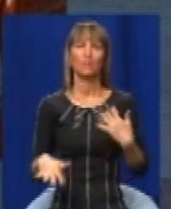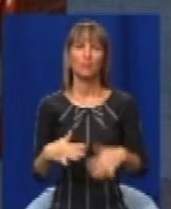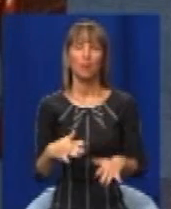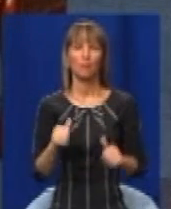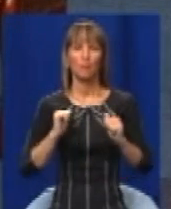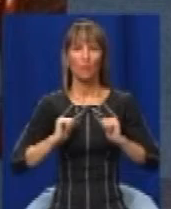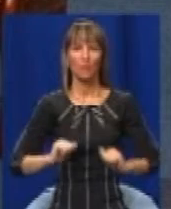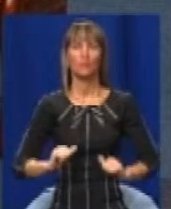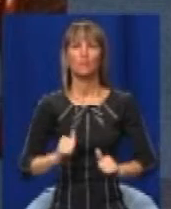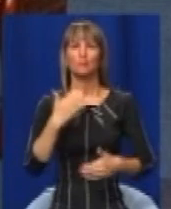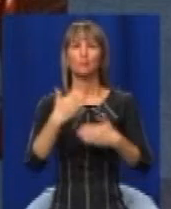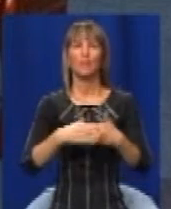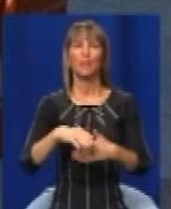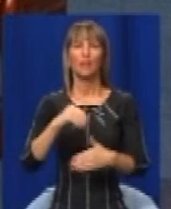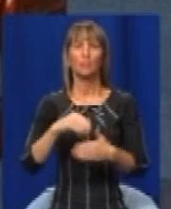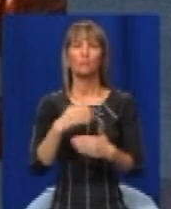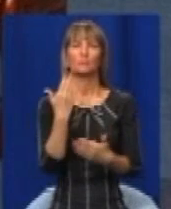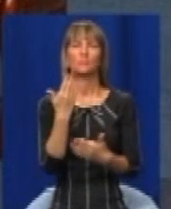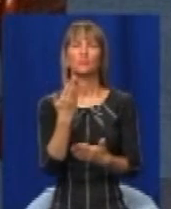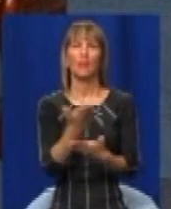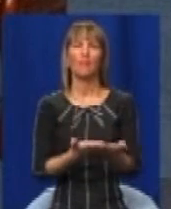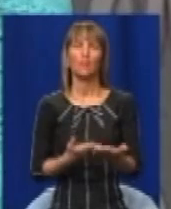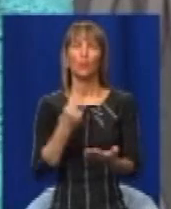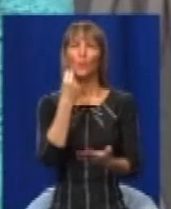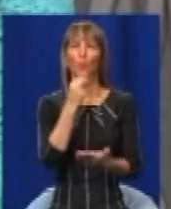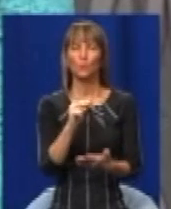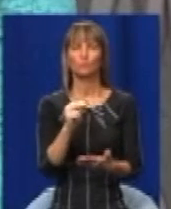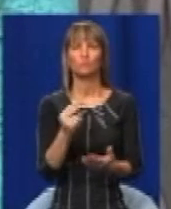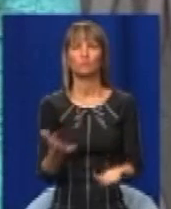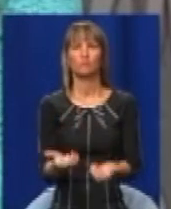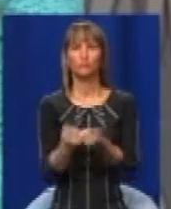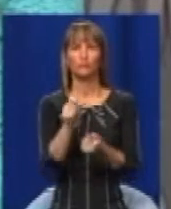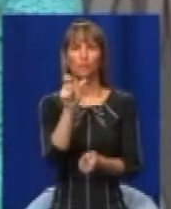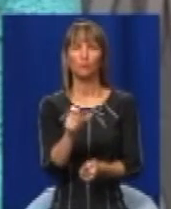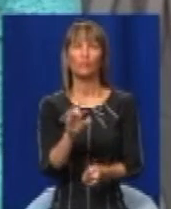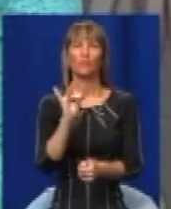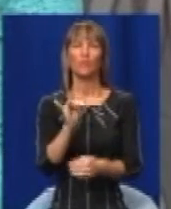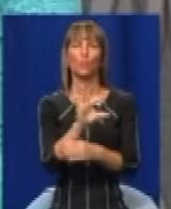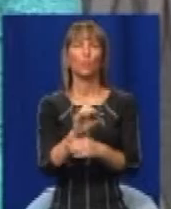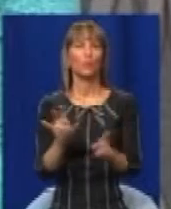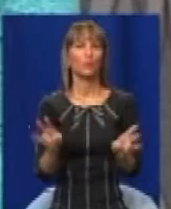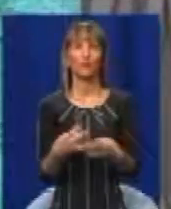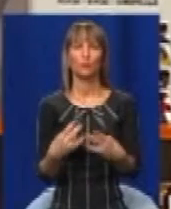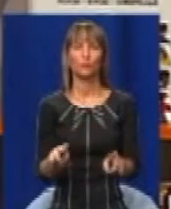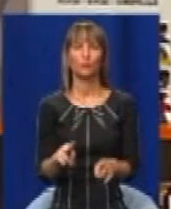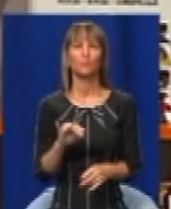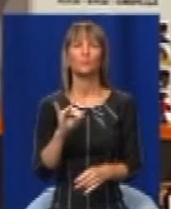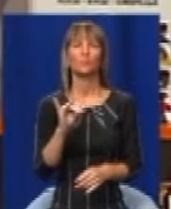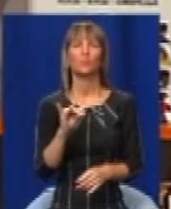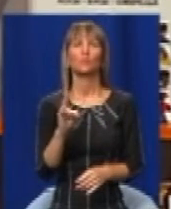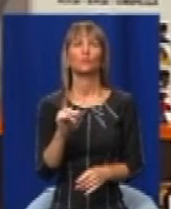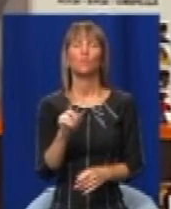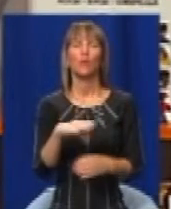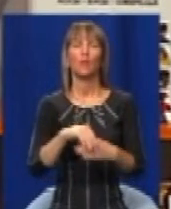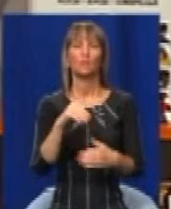перед контрольною або екзаменом краще порадуйте дитину або якось підтримайте. Я сварити ні в кому разі, ні в якому не треба. Ну що вже